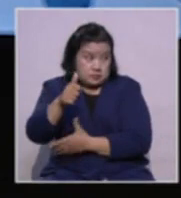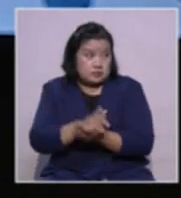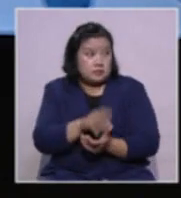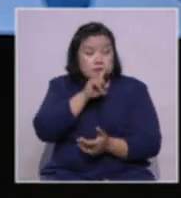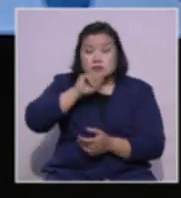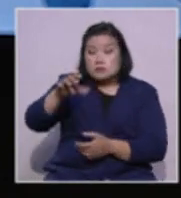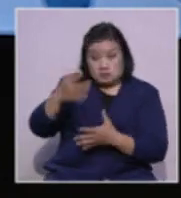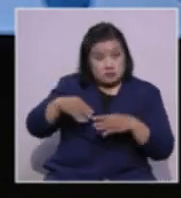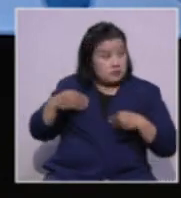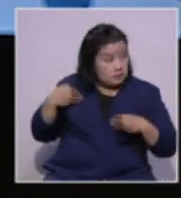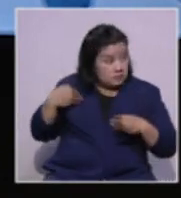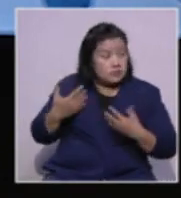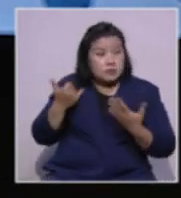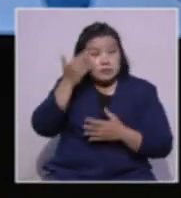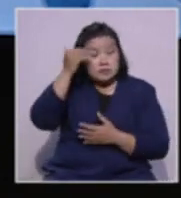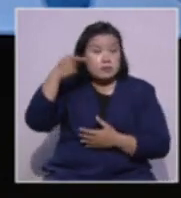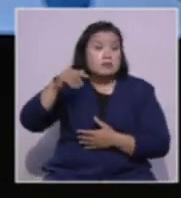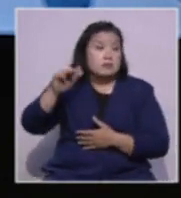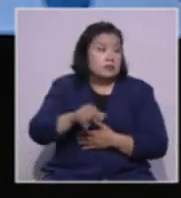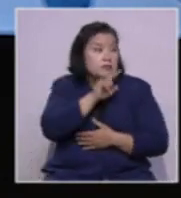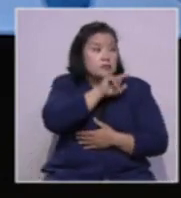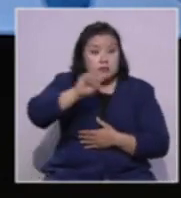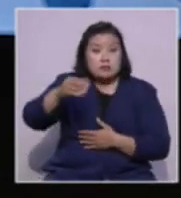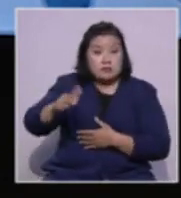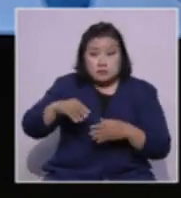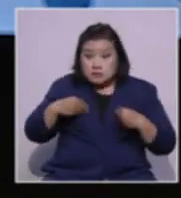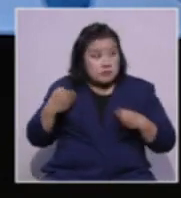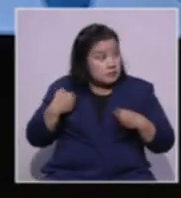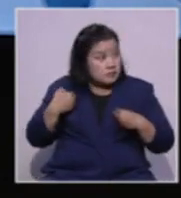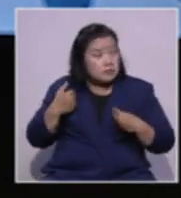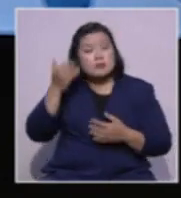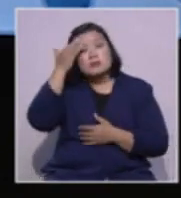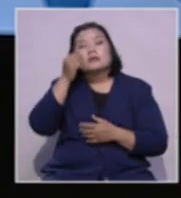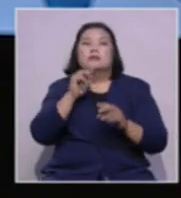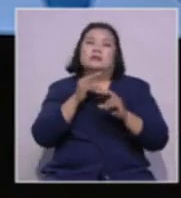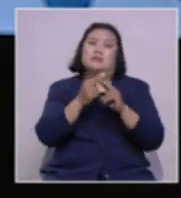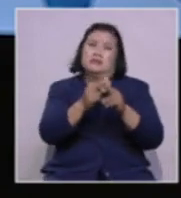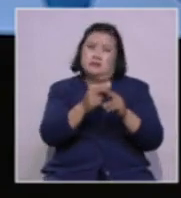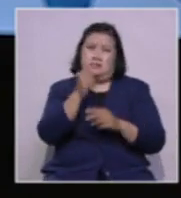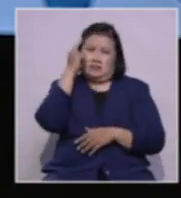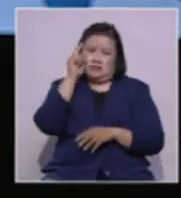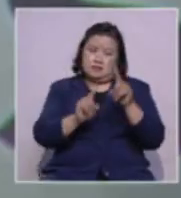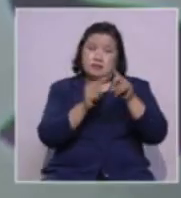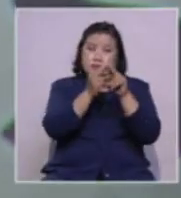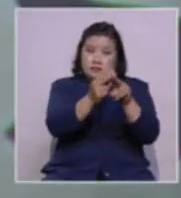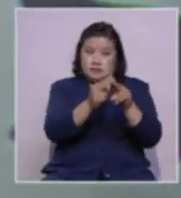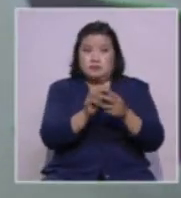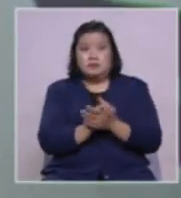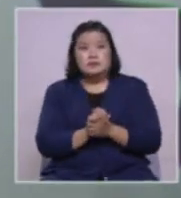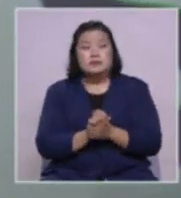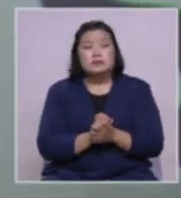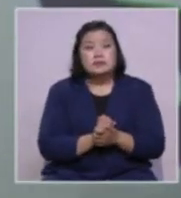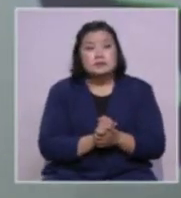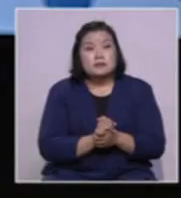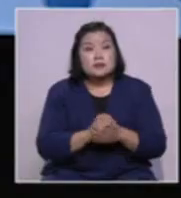ไหมล่ะหรือว่าคุณคิดว่าน้องคุณชาดาไทยเศรษฐ์จะฟังคุณเฉลิมชัยไหมคุณเฉลิมชัยก็ประเมินตัวเองดูแล้ว คือแต่ละคนก็เป้งๆทั้งนั้นนะในกระทรวงเนี่ย ผมว่าคุณเฉลิมชัย